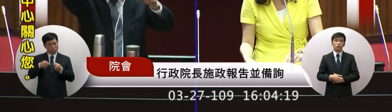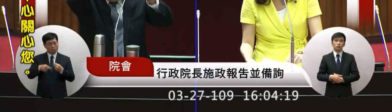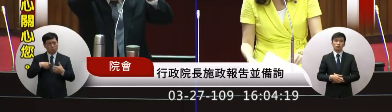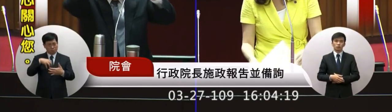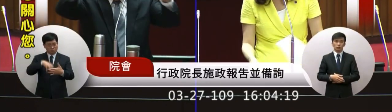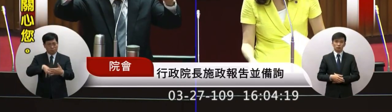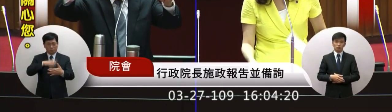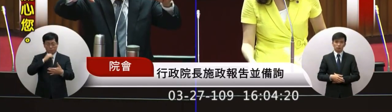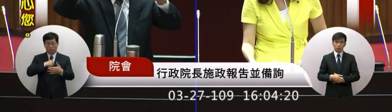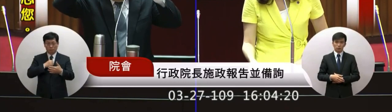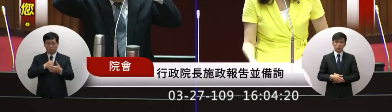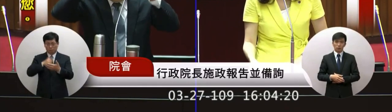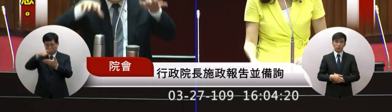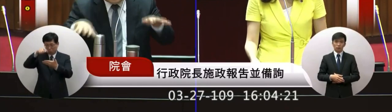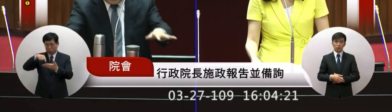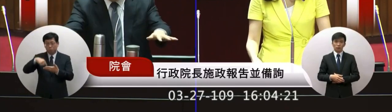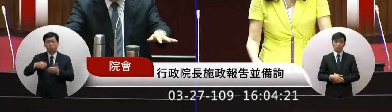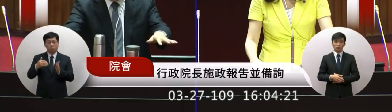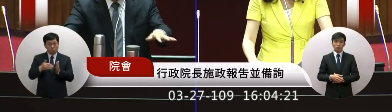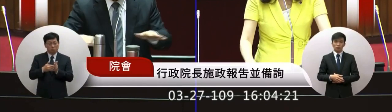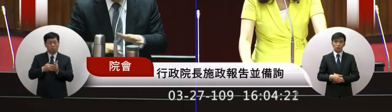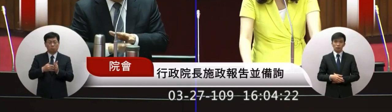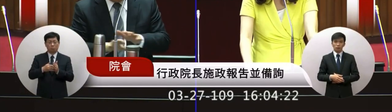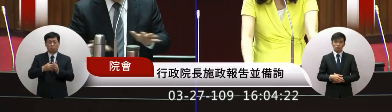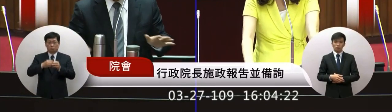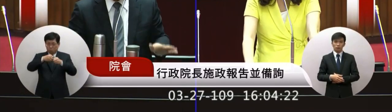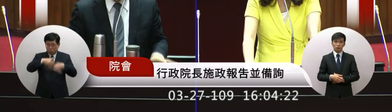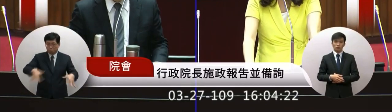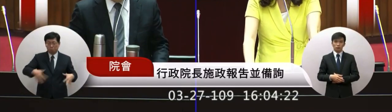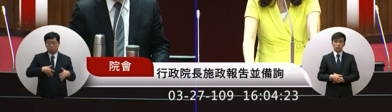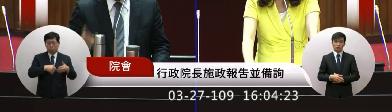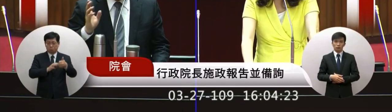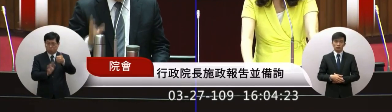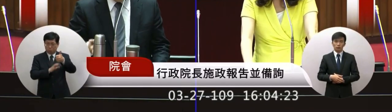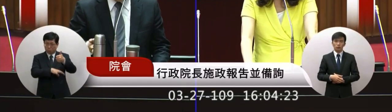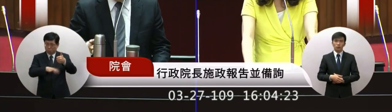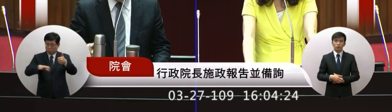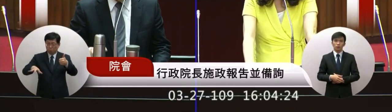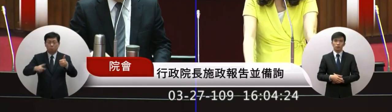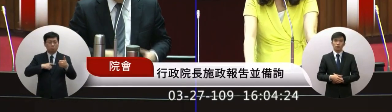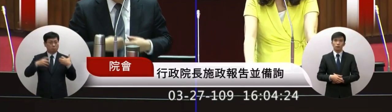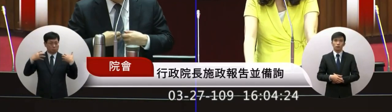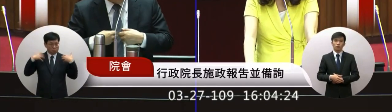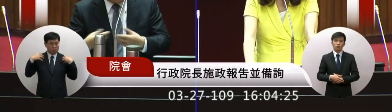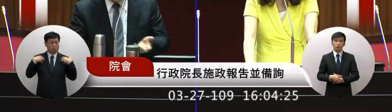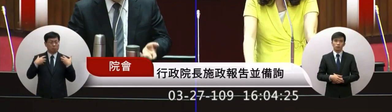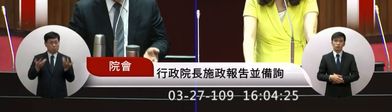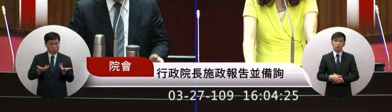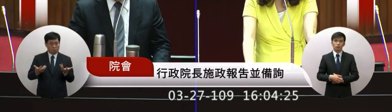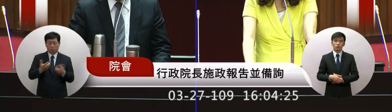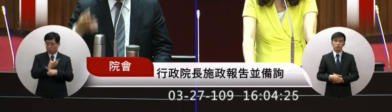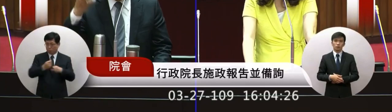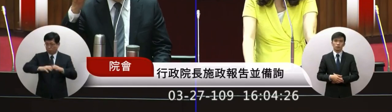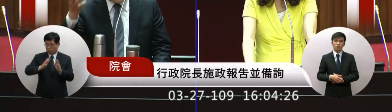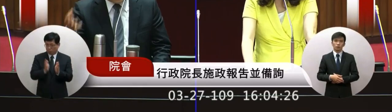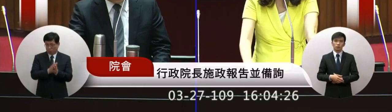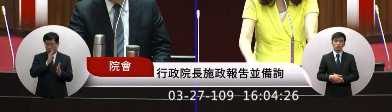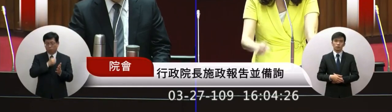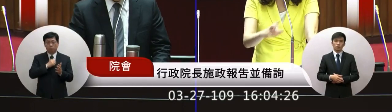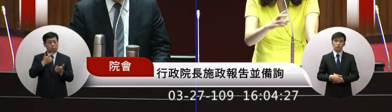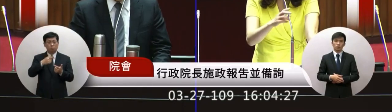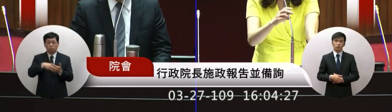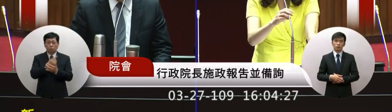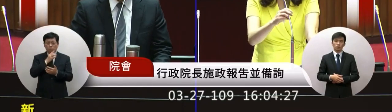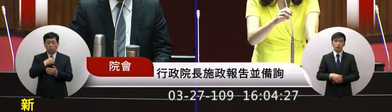经从这个盘点下去，就每一个部会业管的项目都直接做，不只